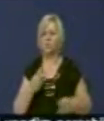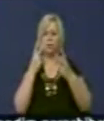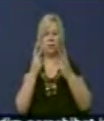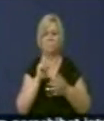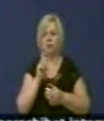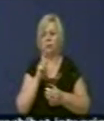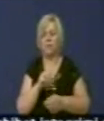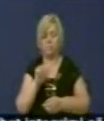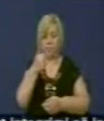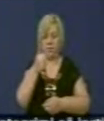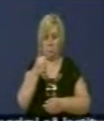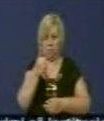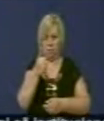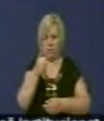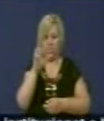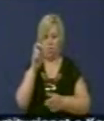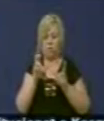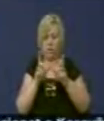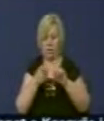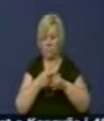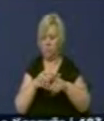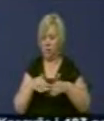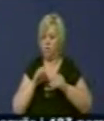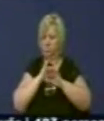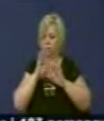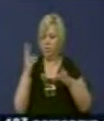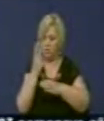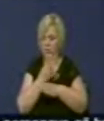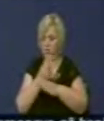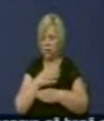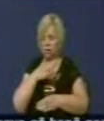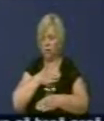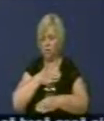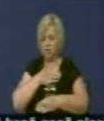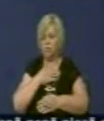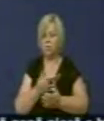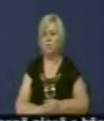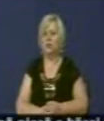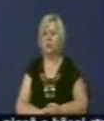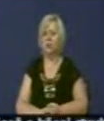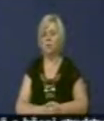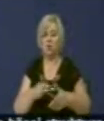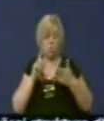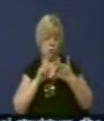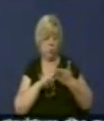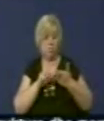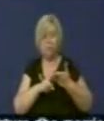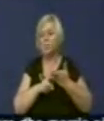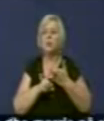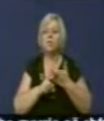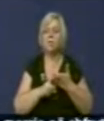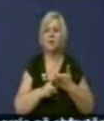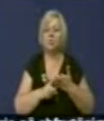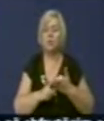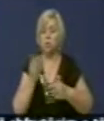vitit 2008, i cili hyn në fuqi zyrtarisht me 16 shkurt të vitit 2008, paraqet vetëm njërin ndër padrejtësitë apo problemet